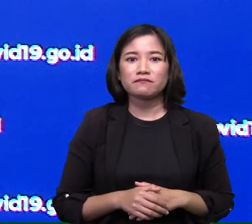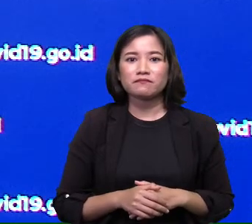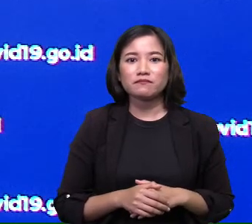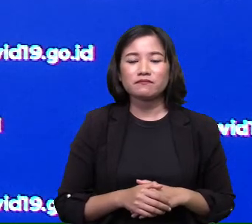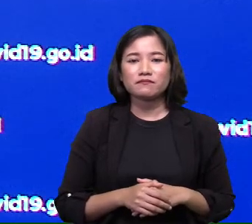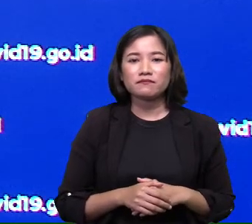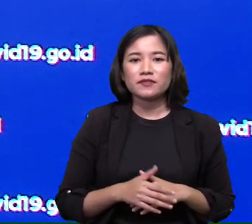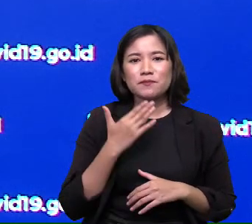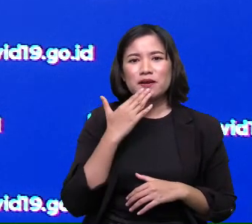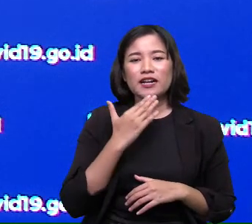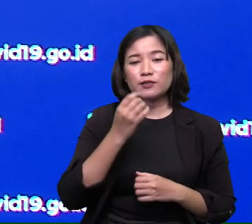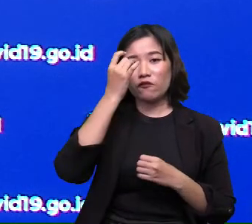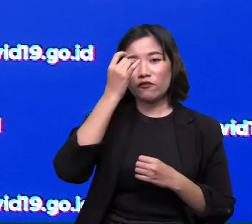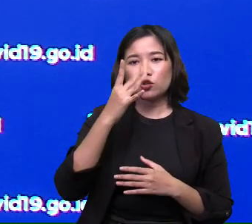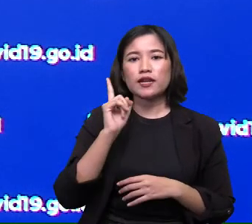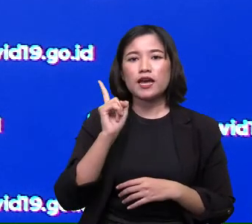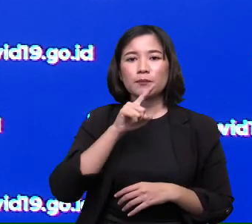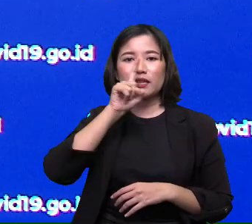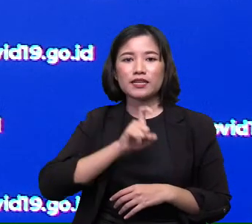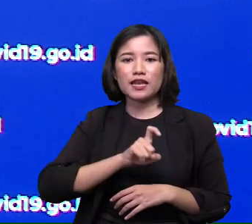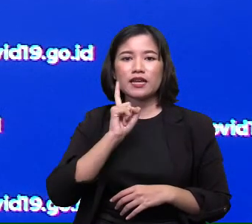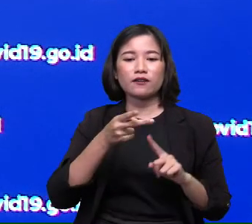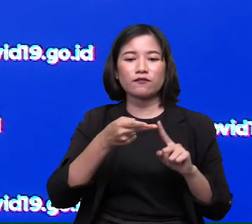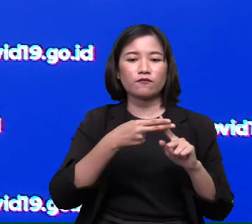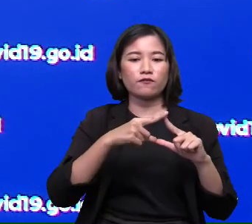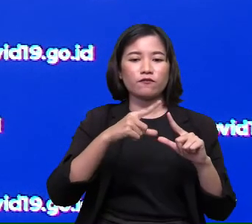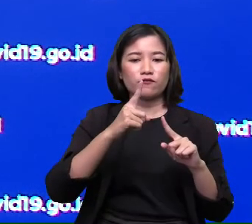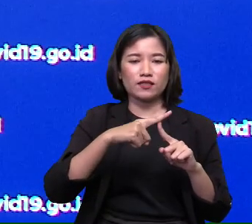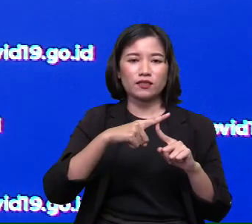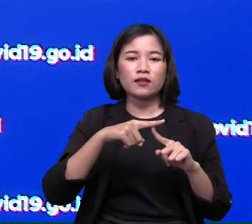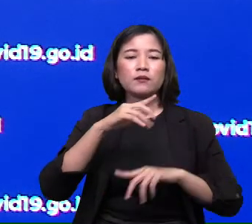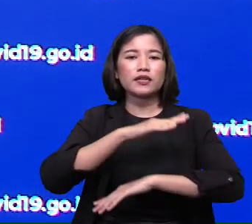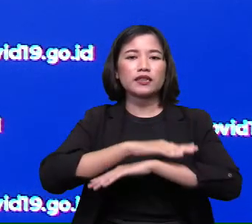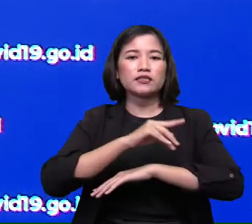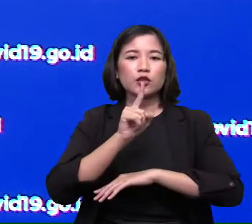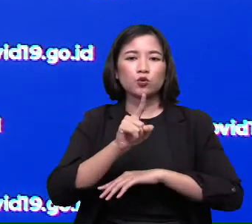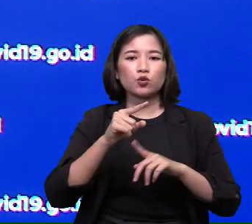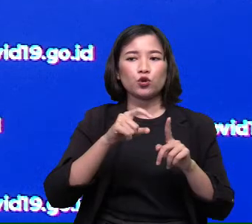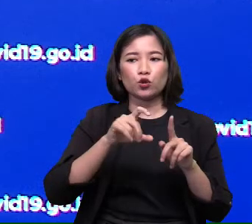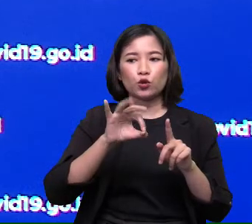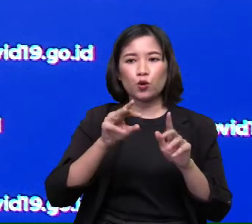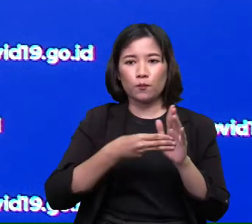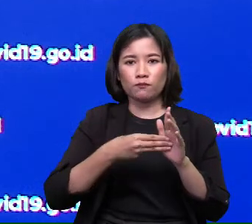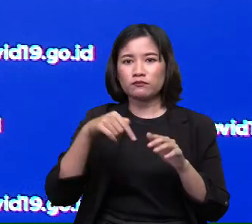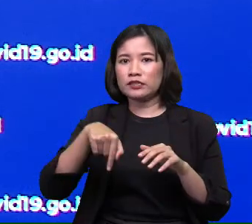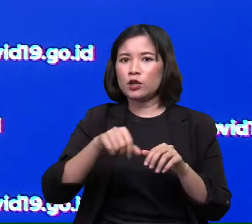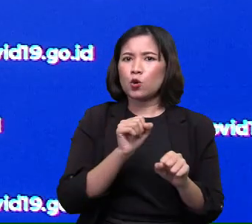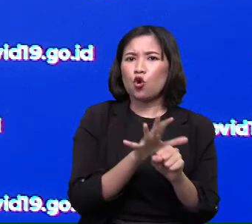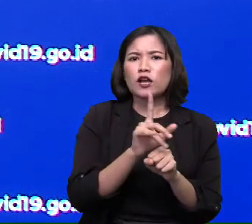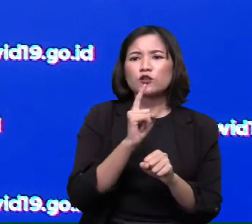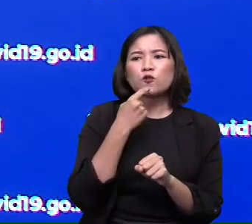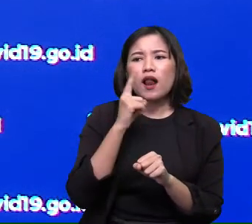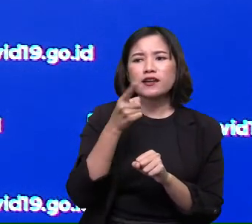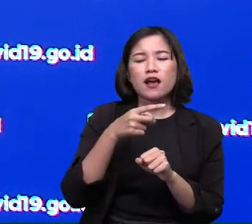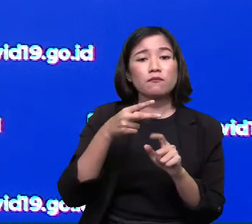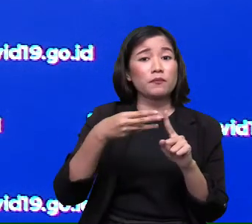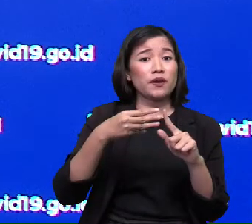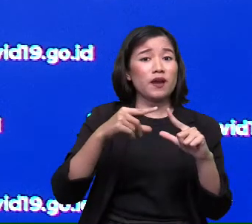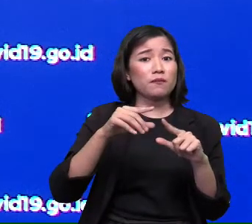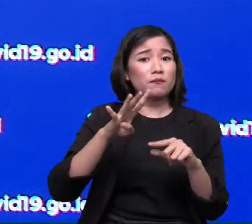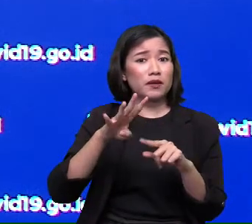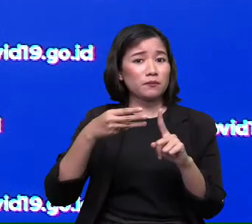prov.go pertanyaan pertama dari empat beritasatu.com Apakah peningkatan kasus coffee 19 akibat varian B4 dan